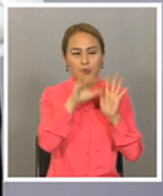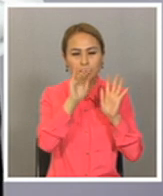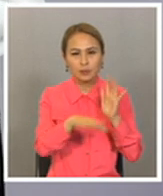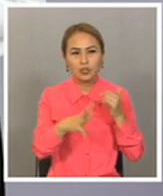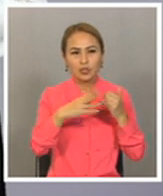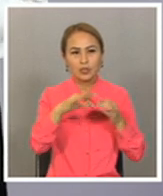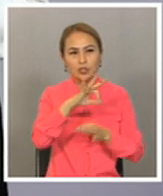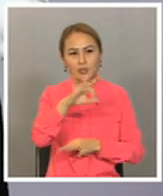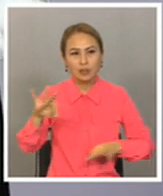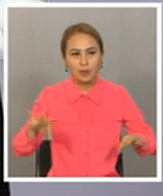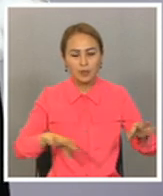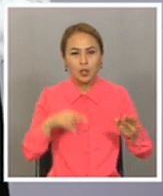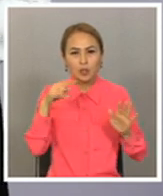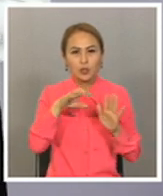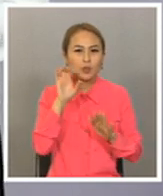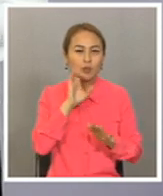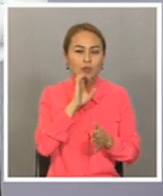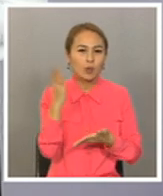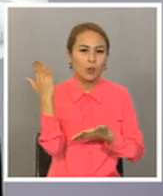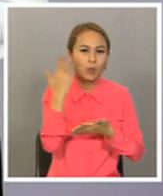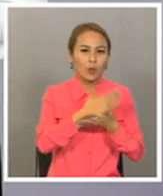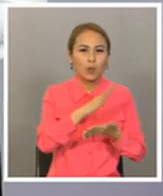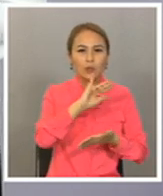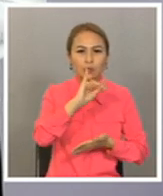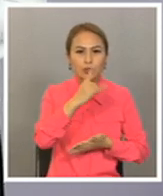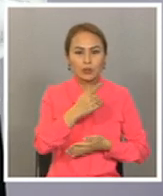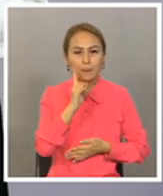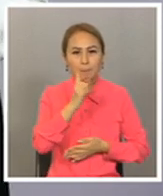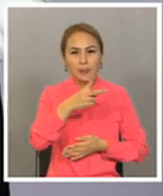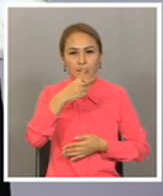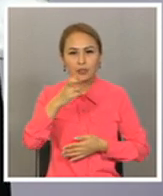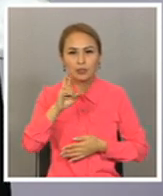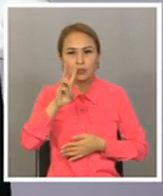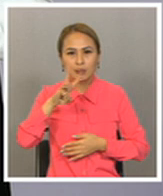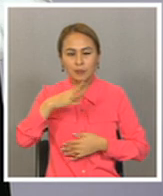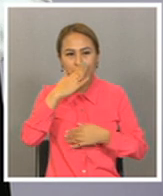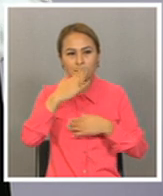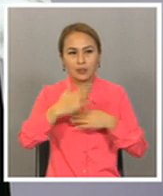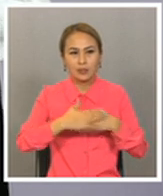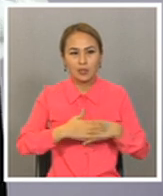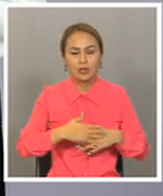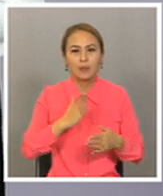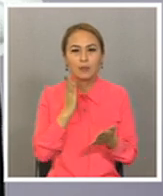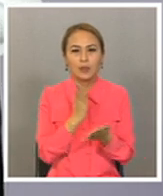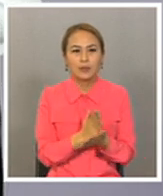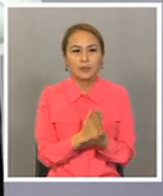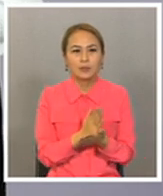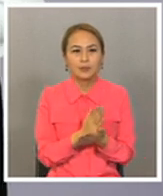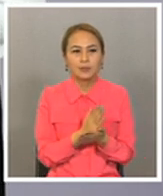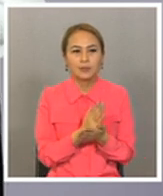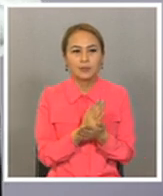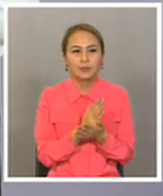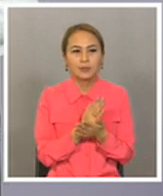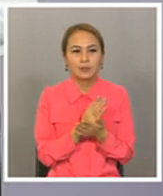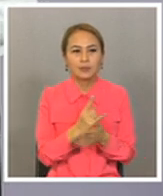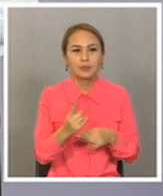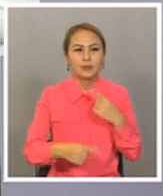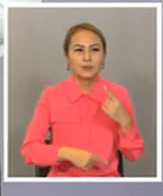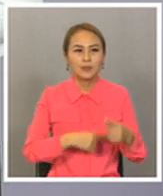километр. Солтүстіктен оңтүстікке қарай 1200 километрге созылып жатыр.